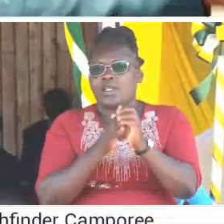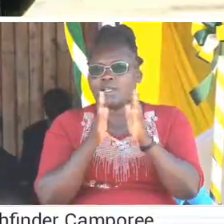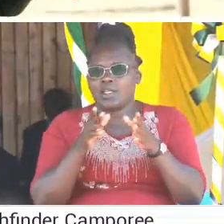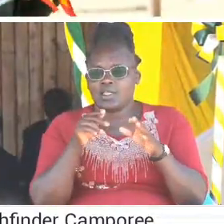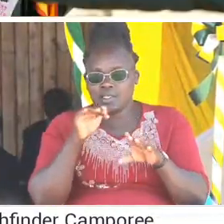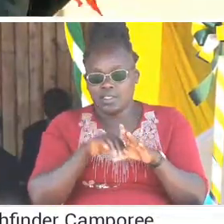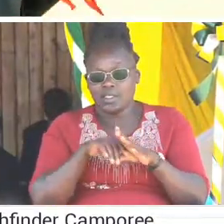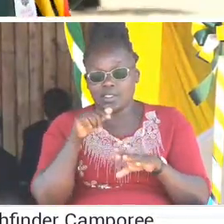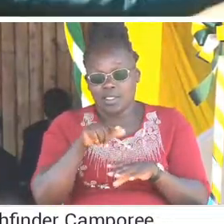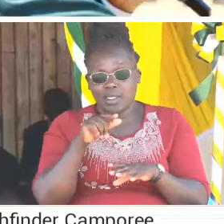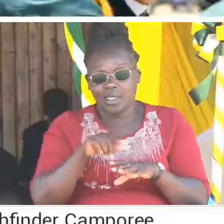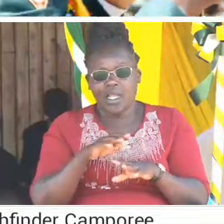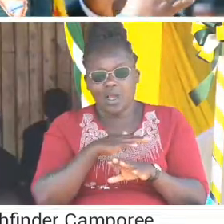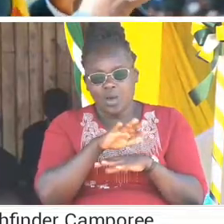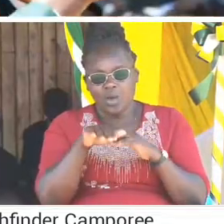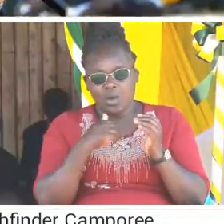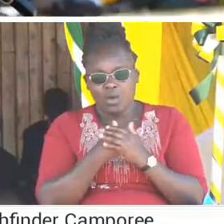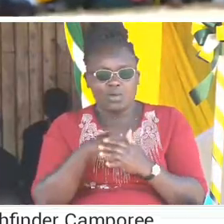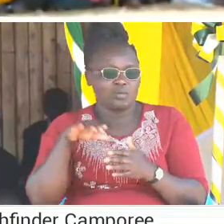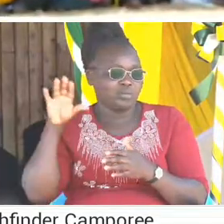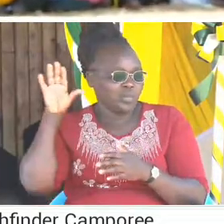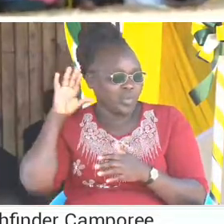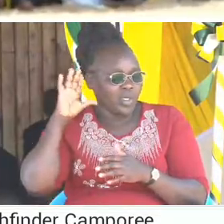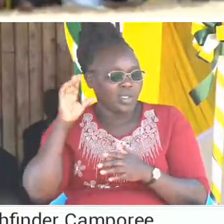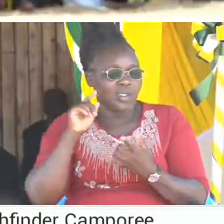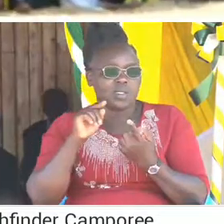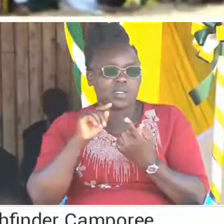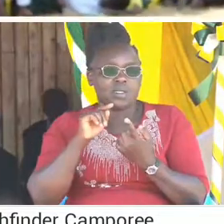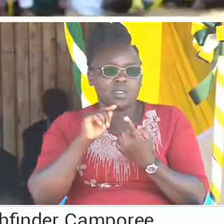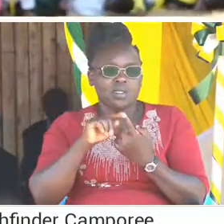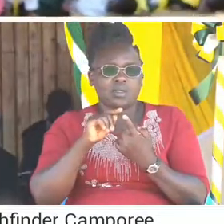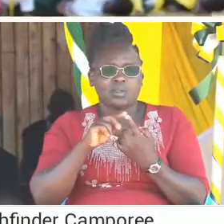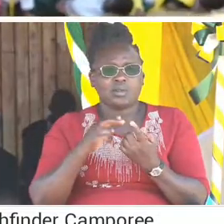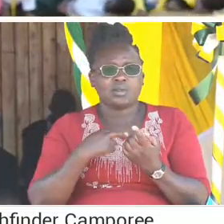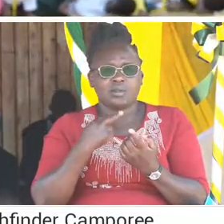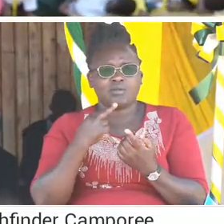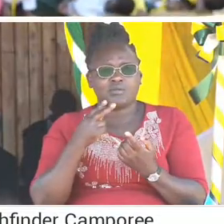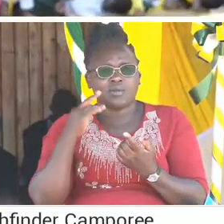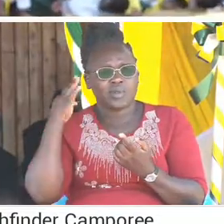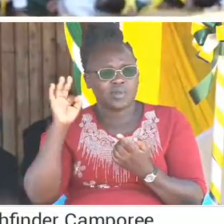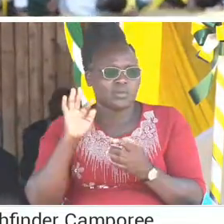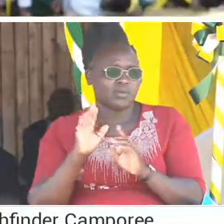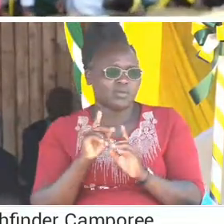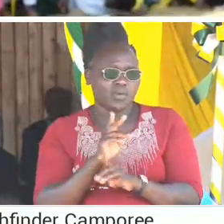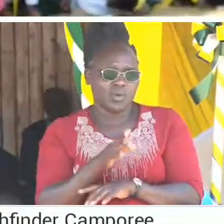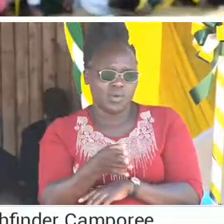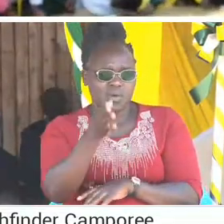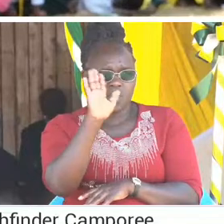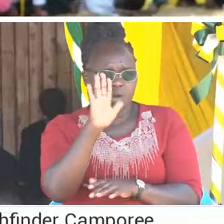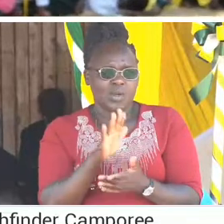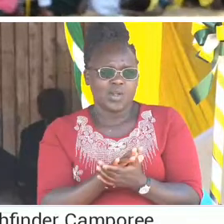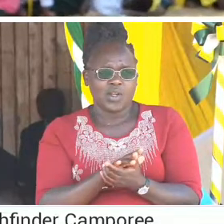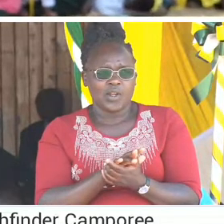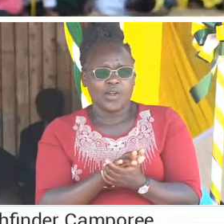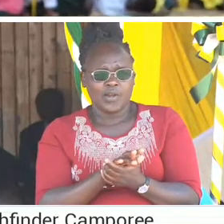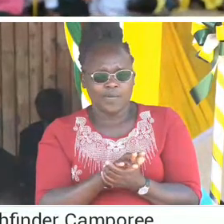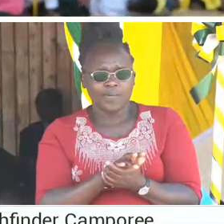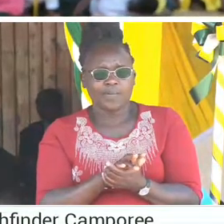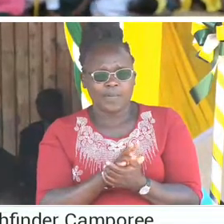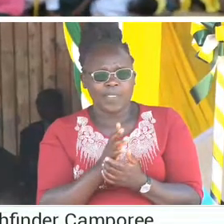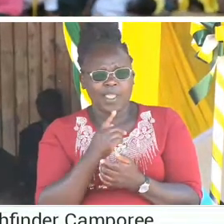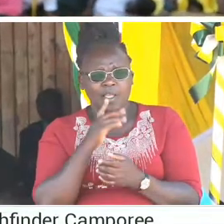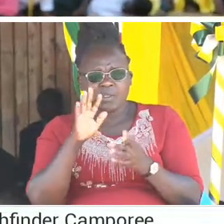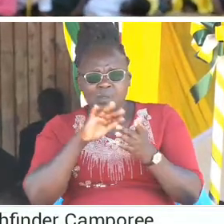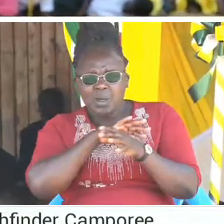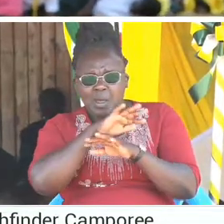na kufuata yote anayosema kwa bidii, Kenya nzima itawatazama na kusema pale Nandi ni mahali patakatifu. Ni